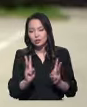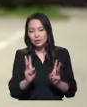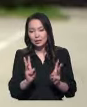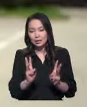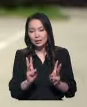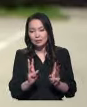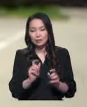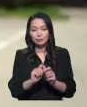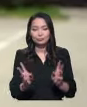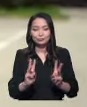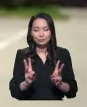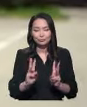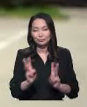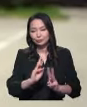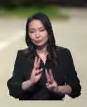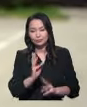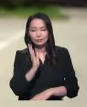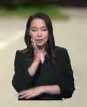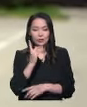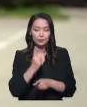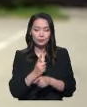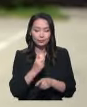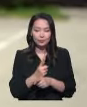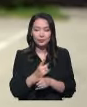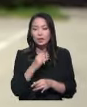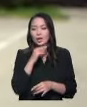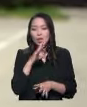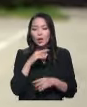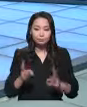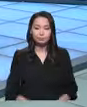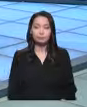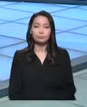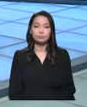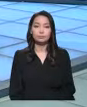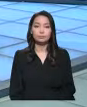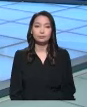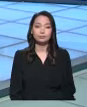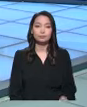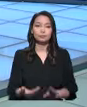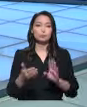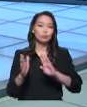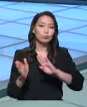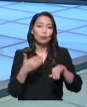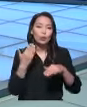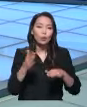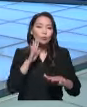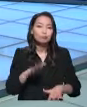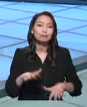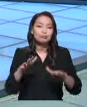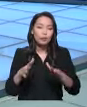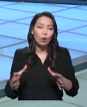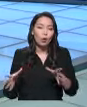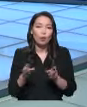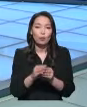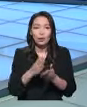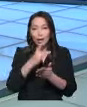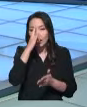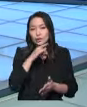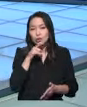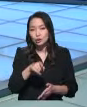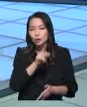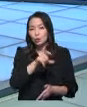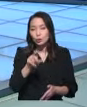разведение костров в лесах и неосторожное обращение с огнем. Прошедшие паводки объединили казахстанцев. Тысячи людей по